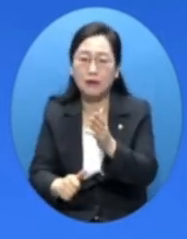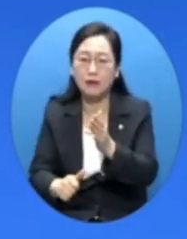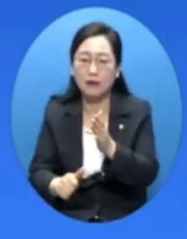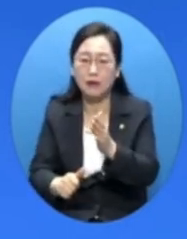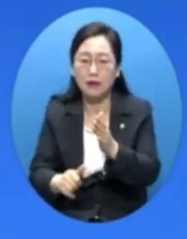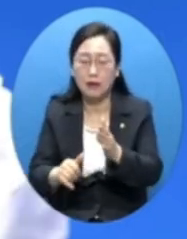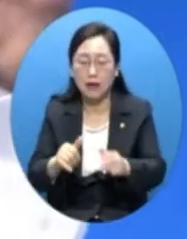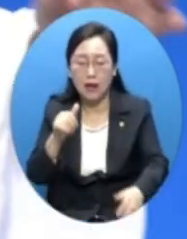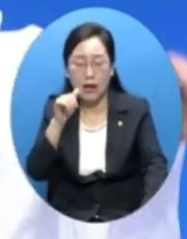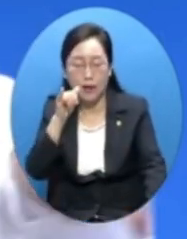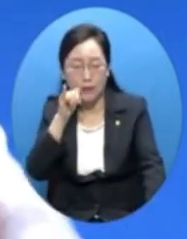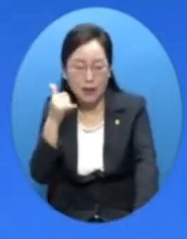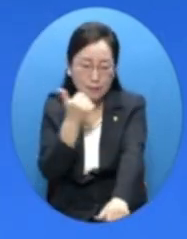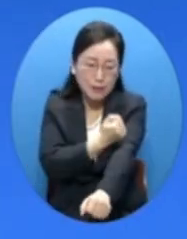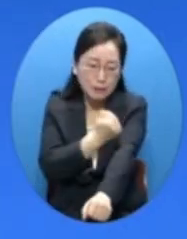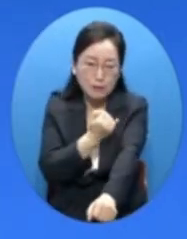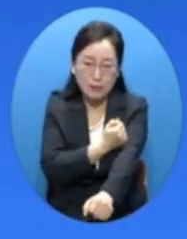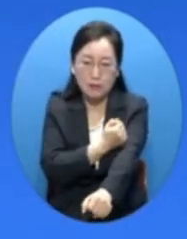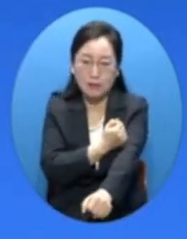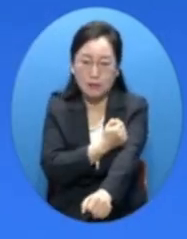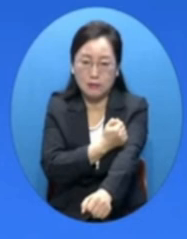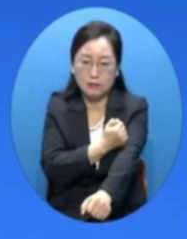이겨보려고 하니까 마약에 손을 대는 것입니다.